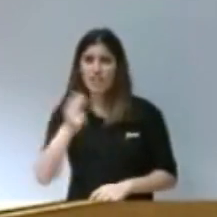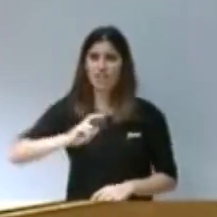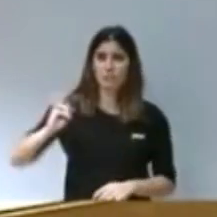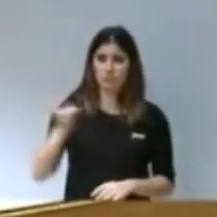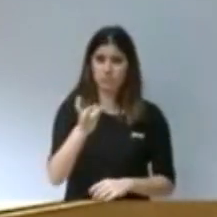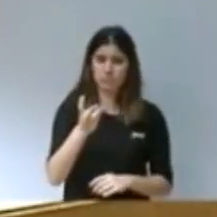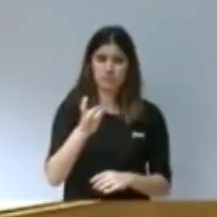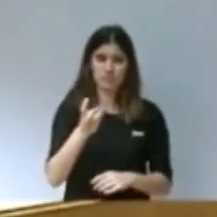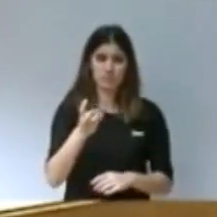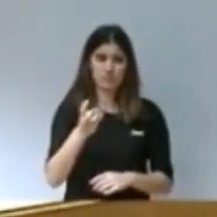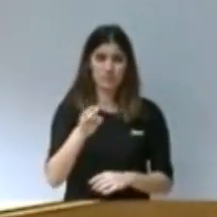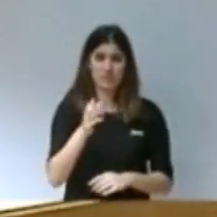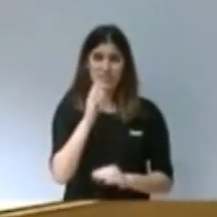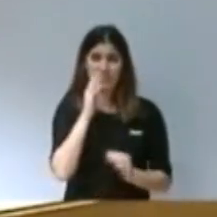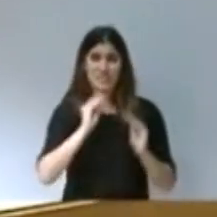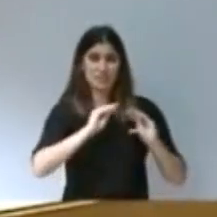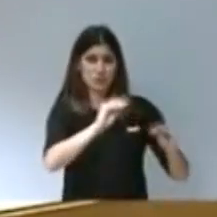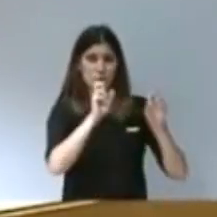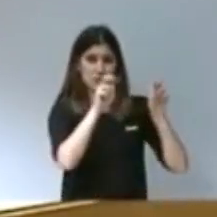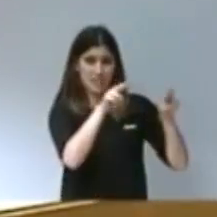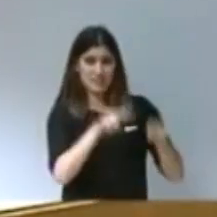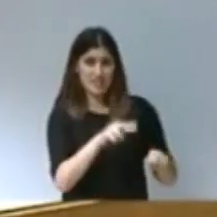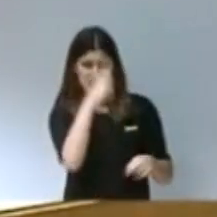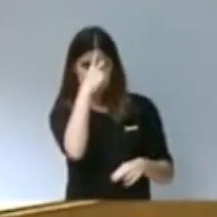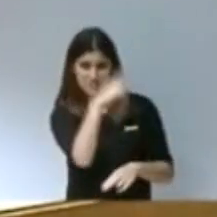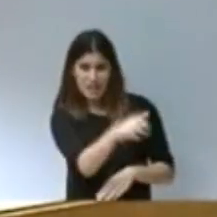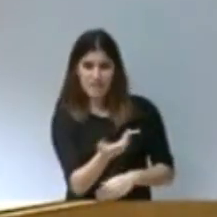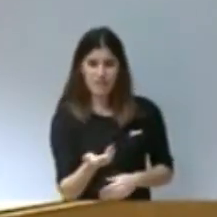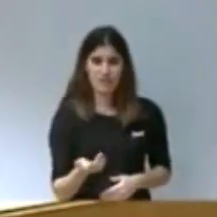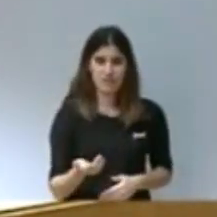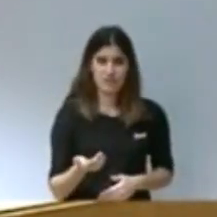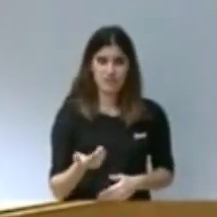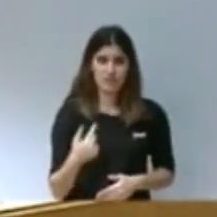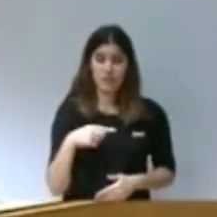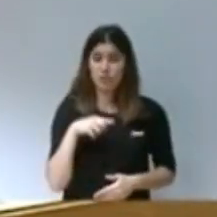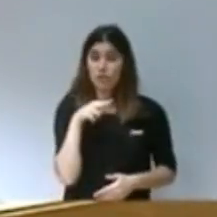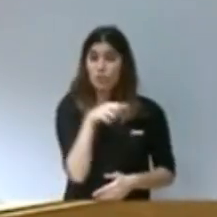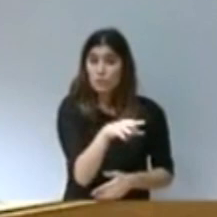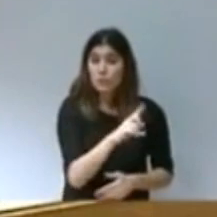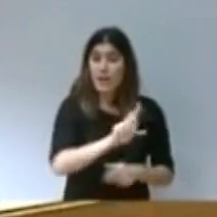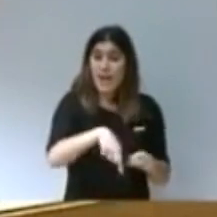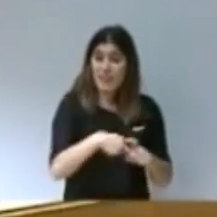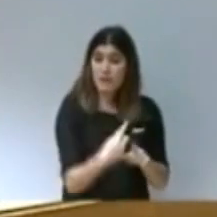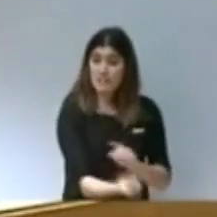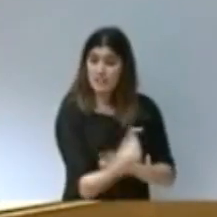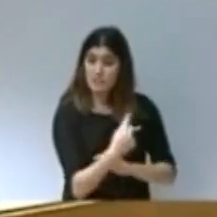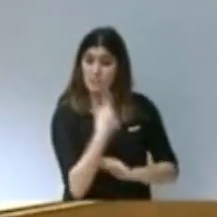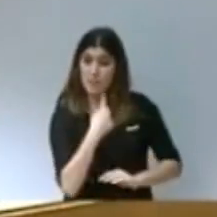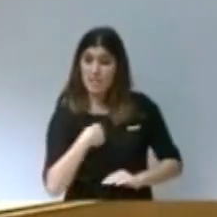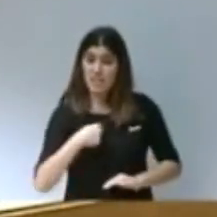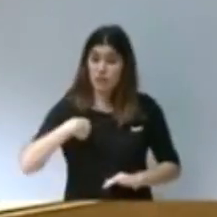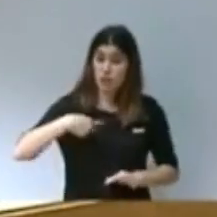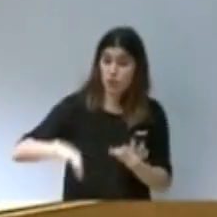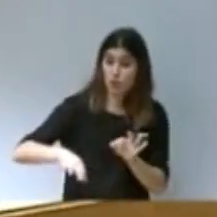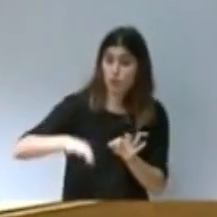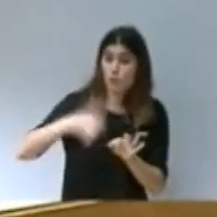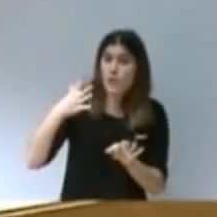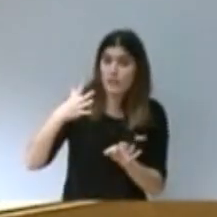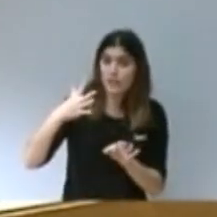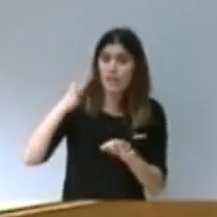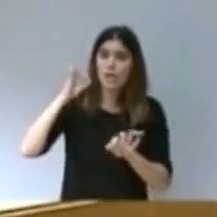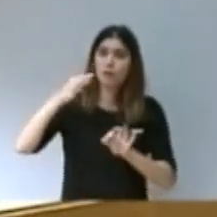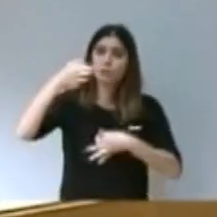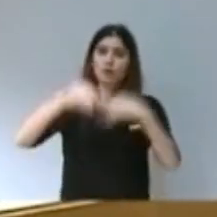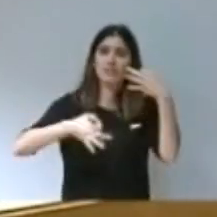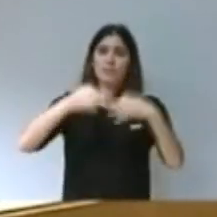de la manya de les residències. Senyories. Vostè davant me diu que jo vaig tindre la sort de